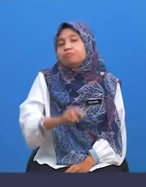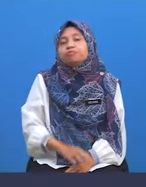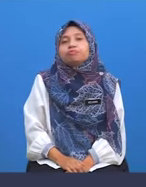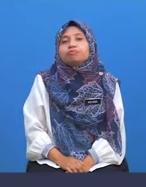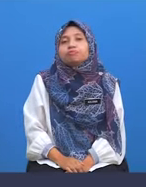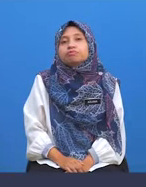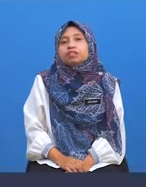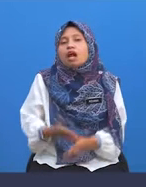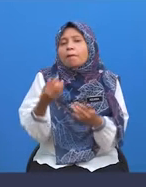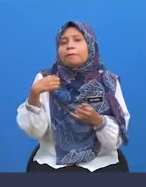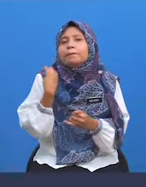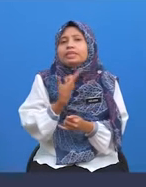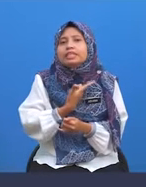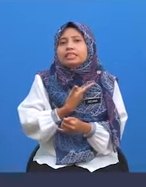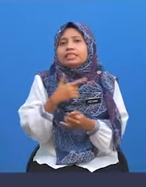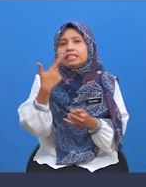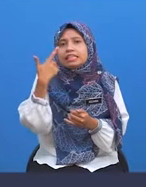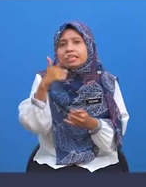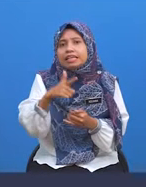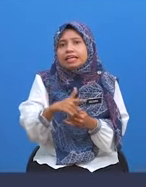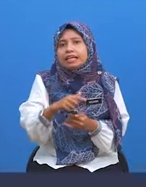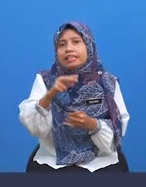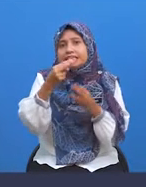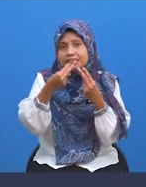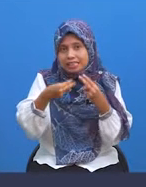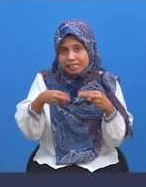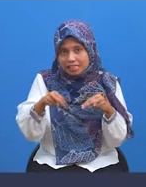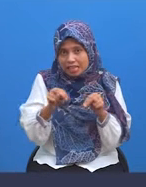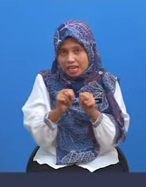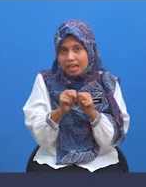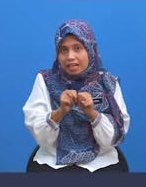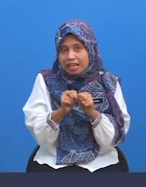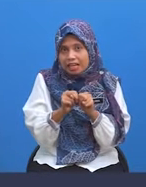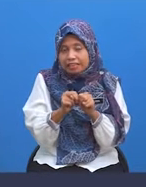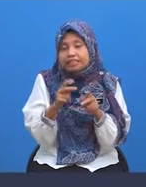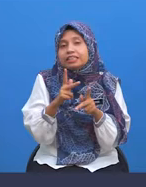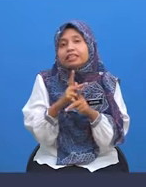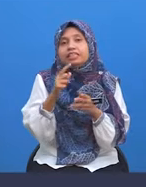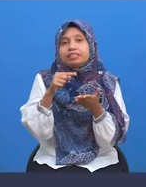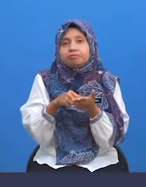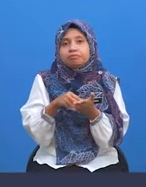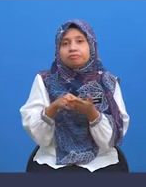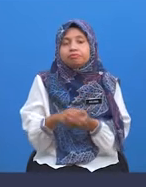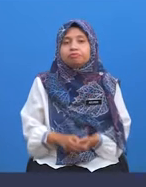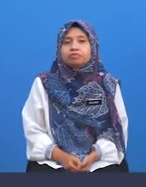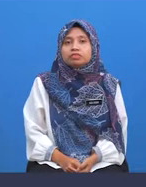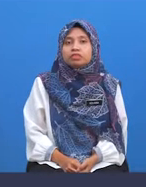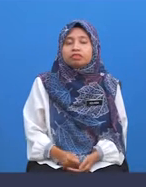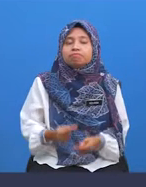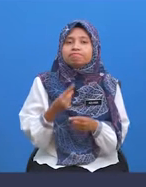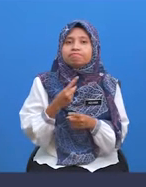amplitude bagi graf kita kali ini. Ya, betul. Nilai amplitude kita ialah